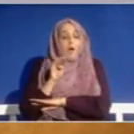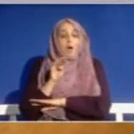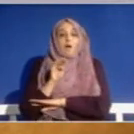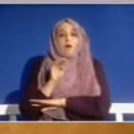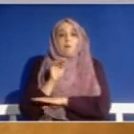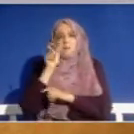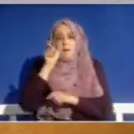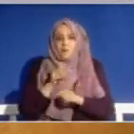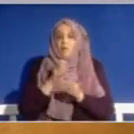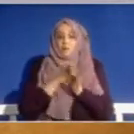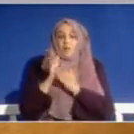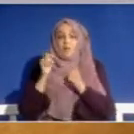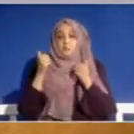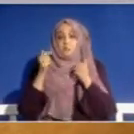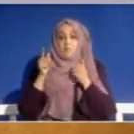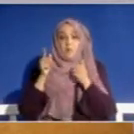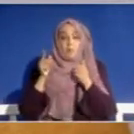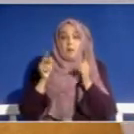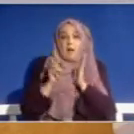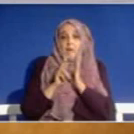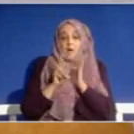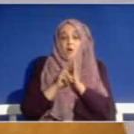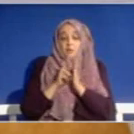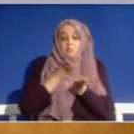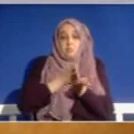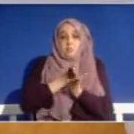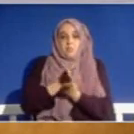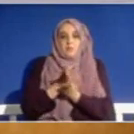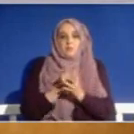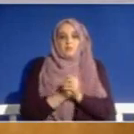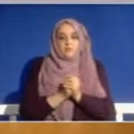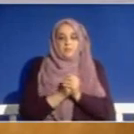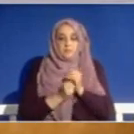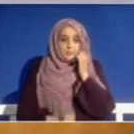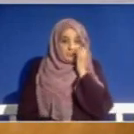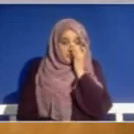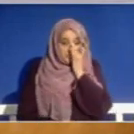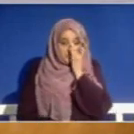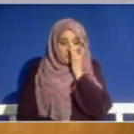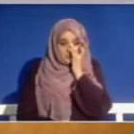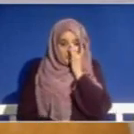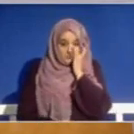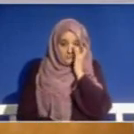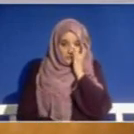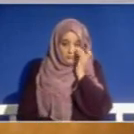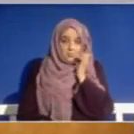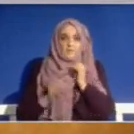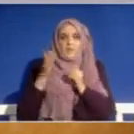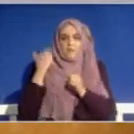ومن النماذج التي يضرب بها المثل في الصلاح بالتقوى والورع. فكان له